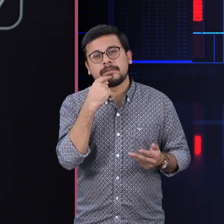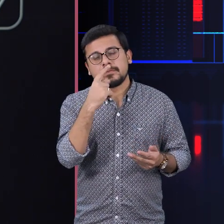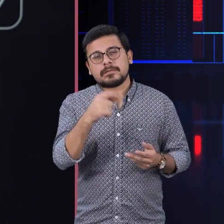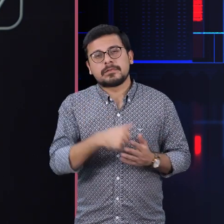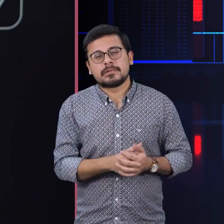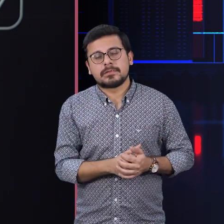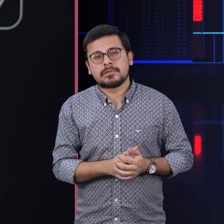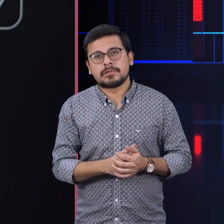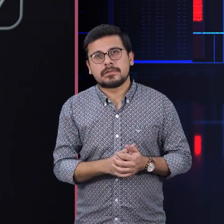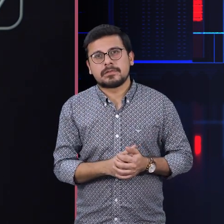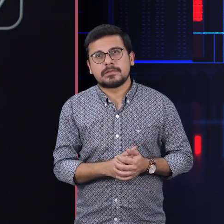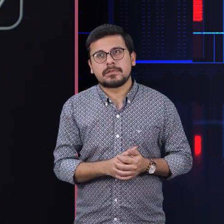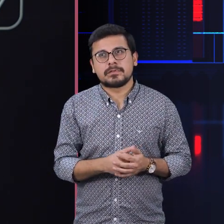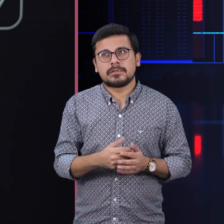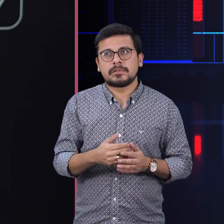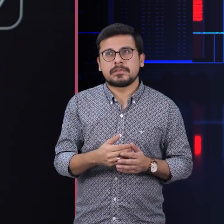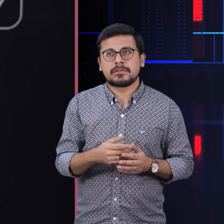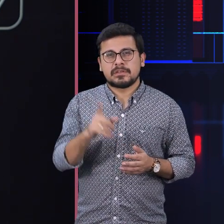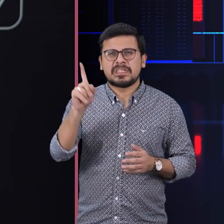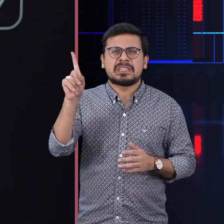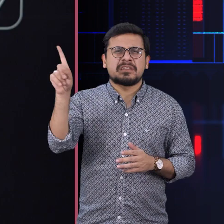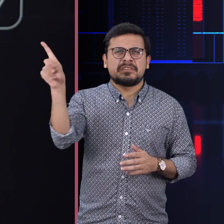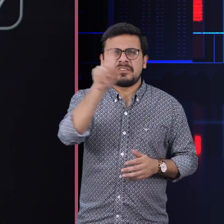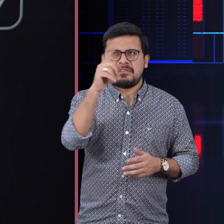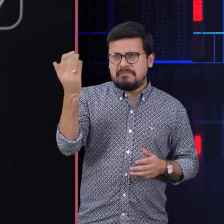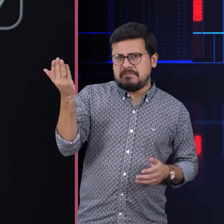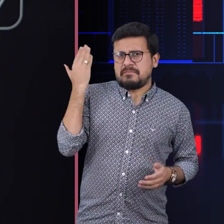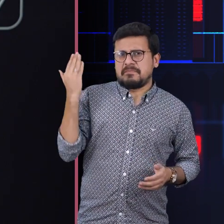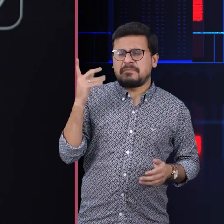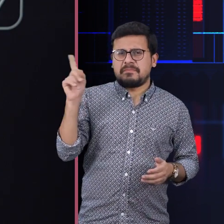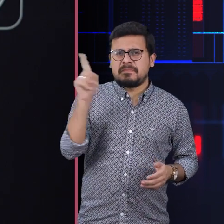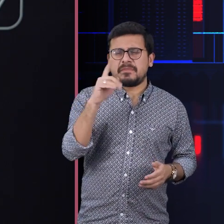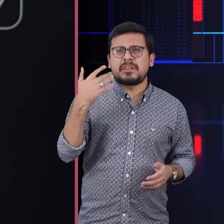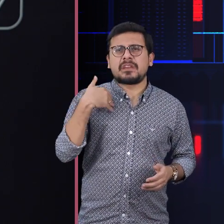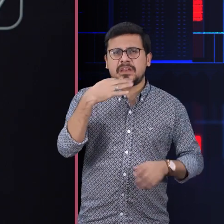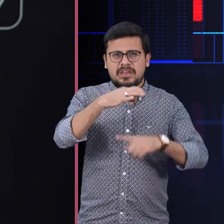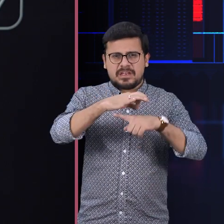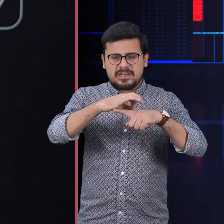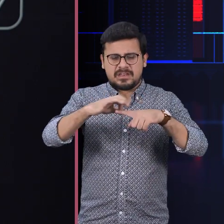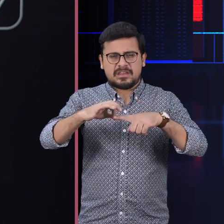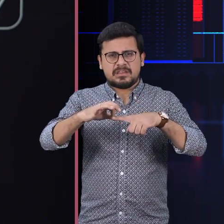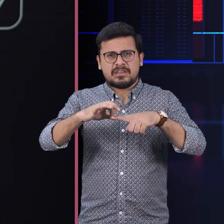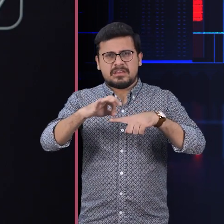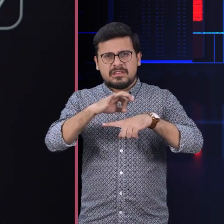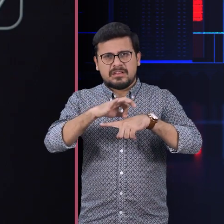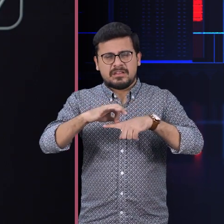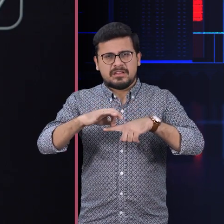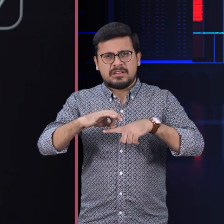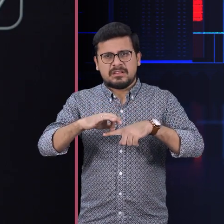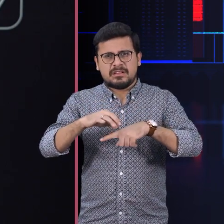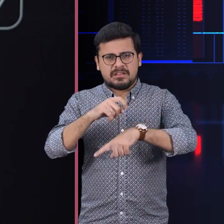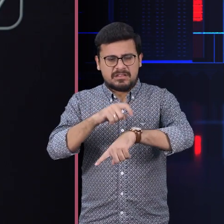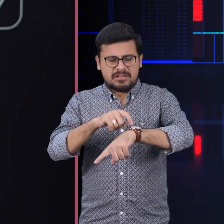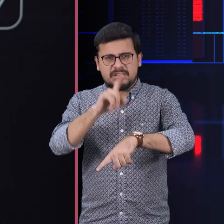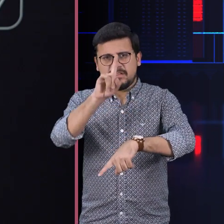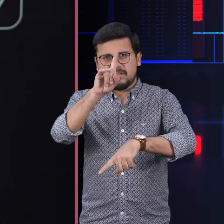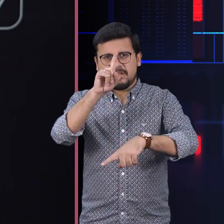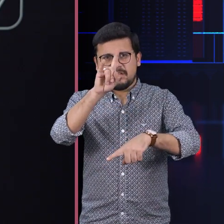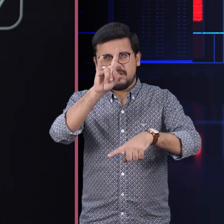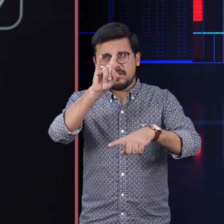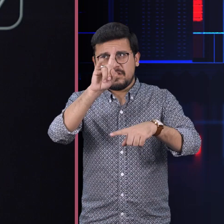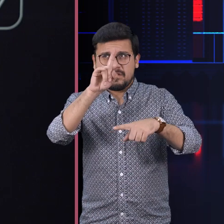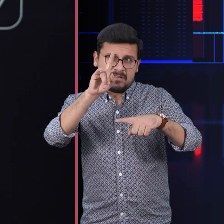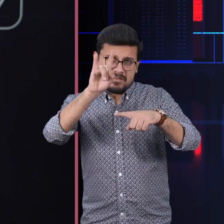on the road and nobody was helping them. Instantly, in like 10 to 15 seconds, we all